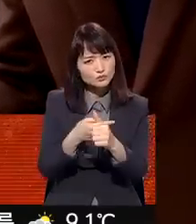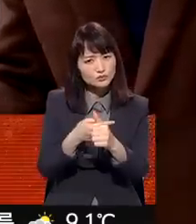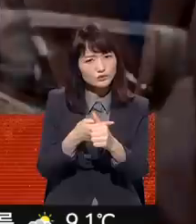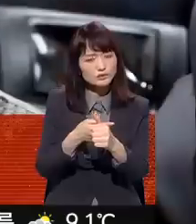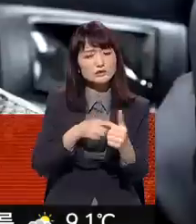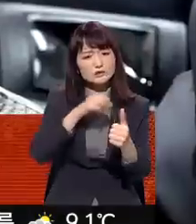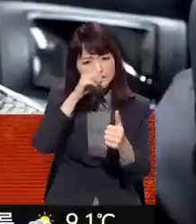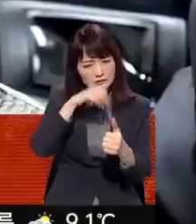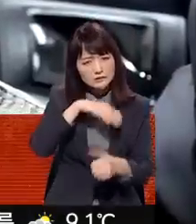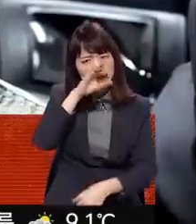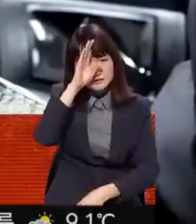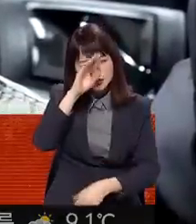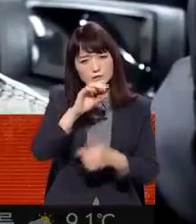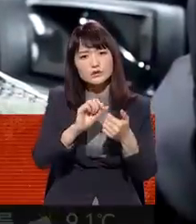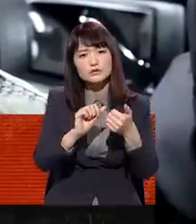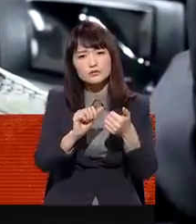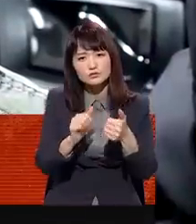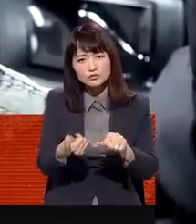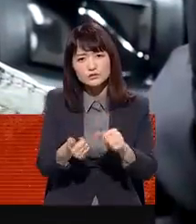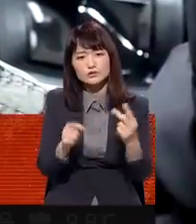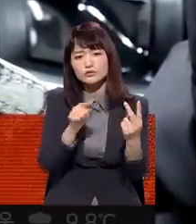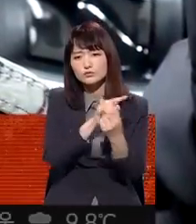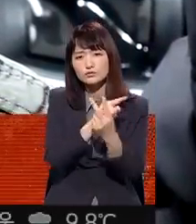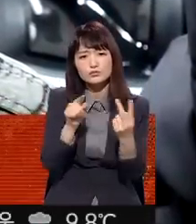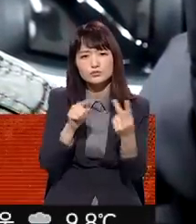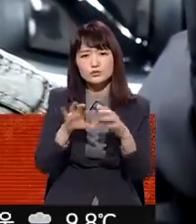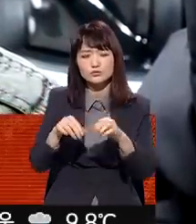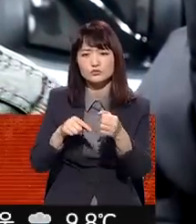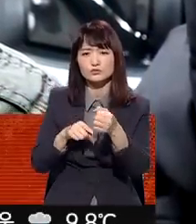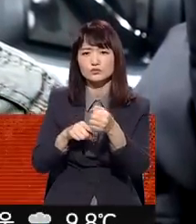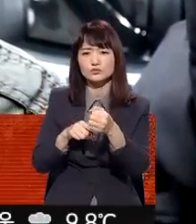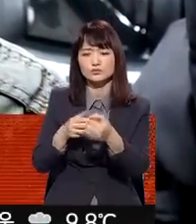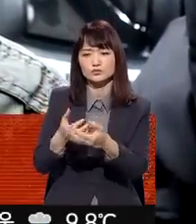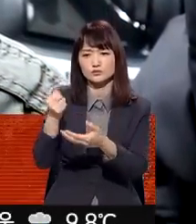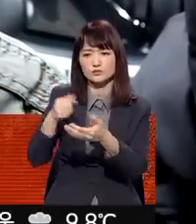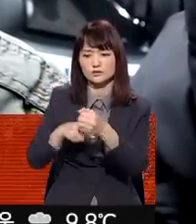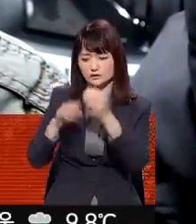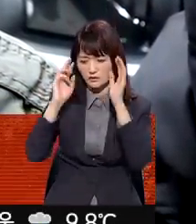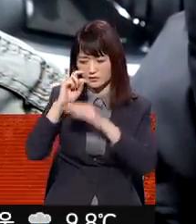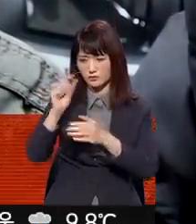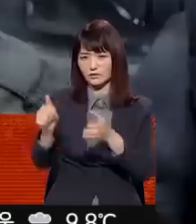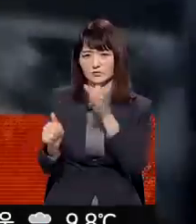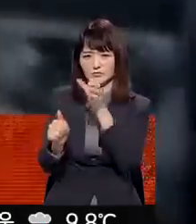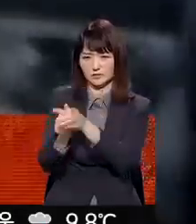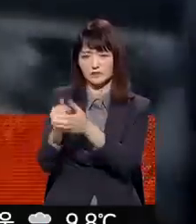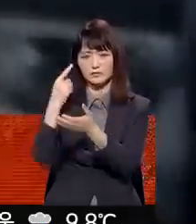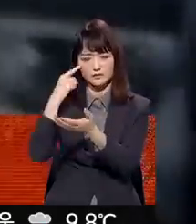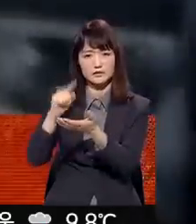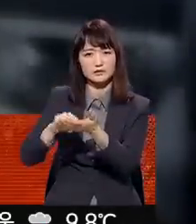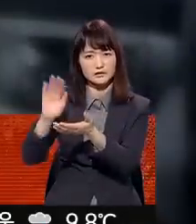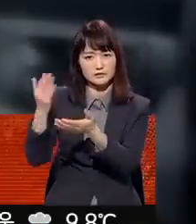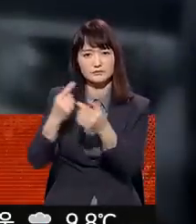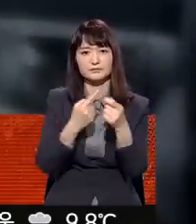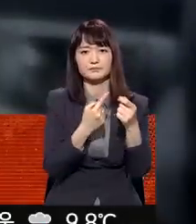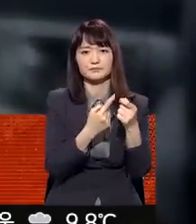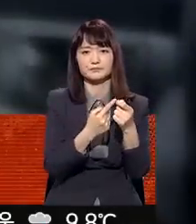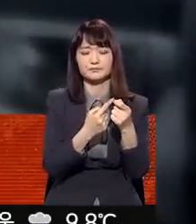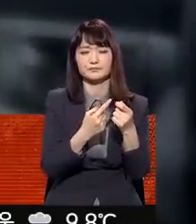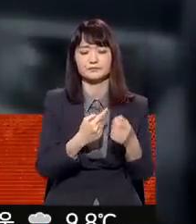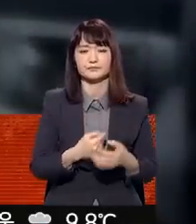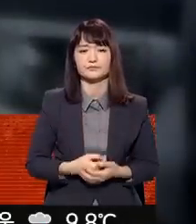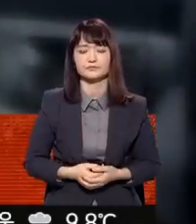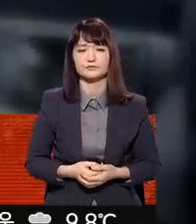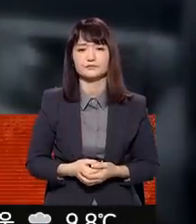그냥 질병으로 사망했는지 예. 이 부분은 국가수원에서 좀 밝혀야 될 부분으로 보이는데 일단 1차적인